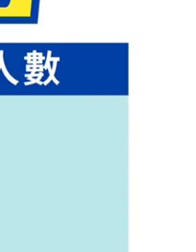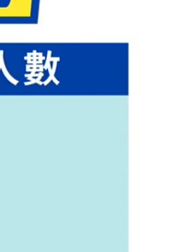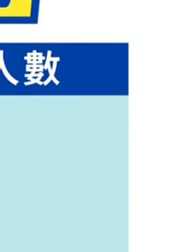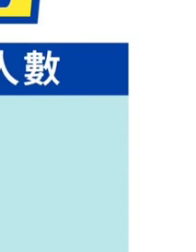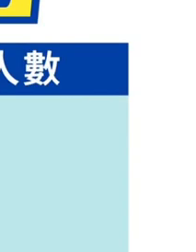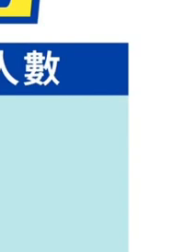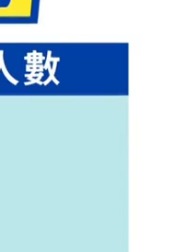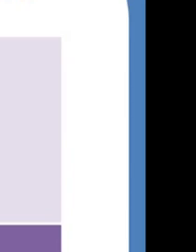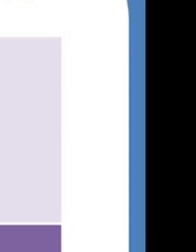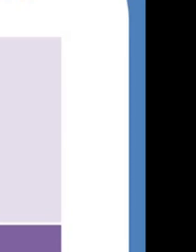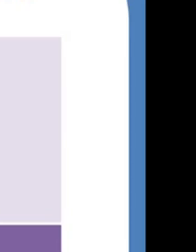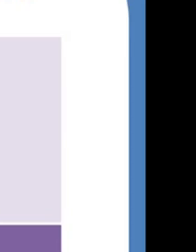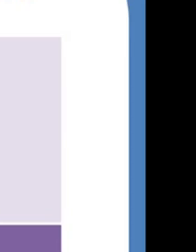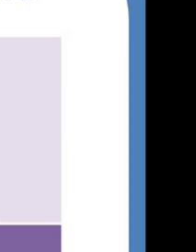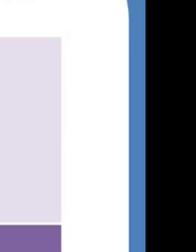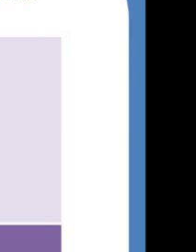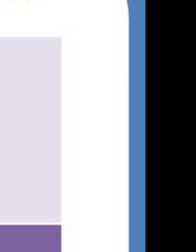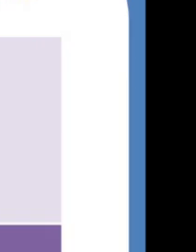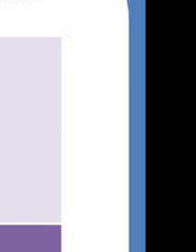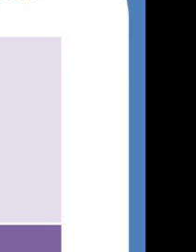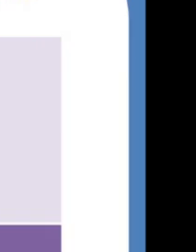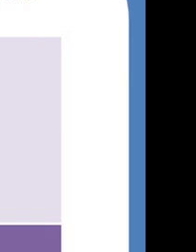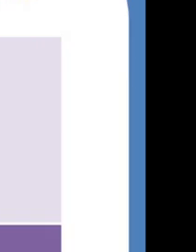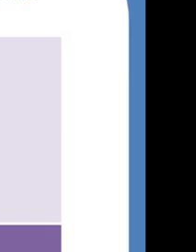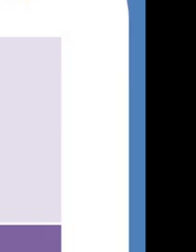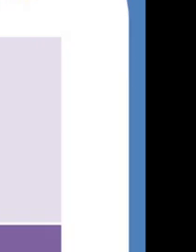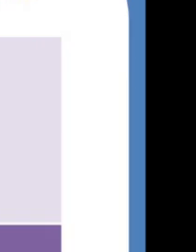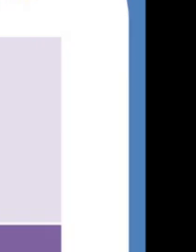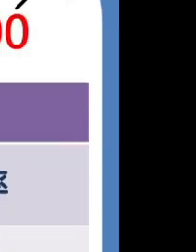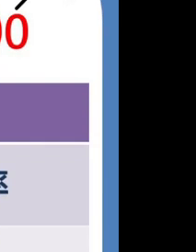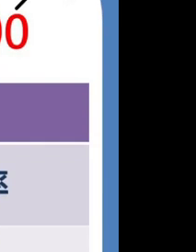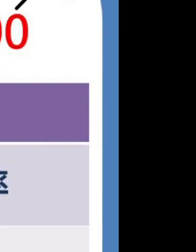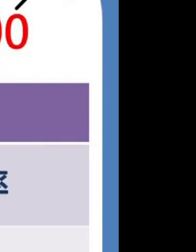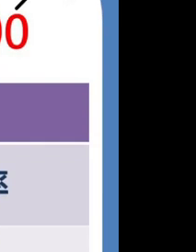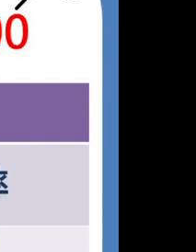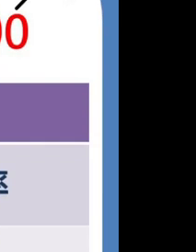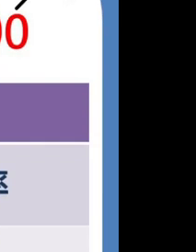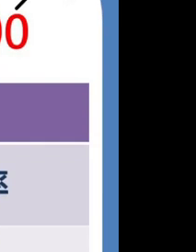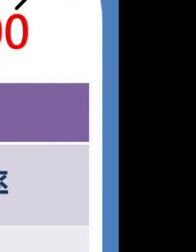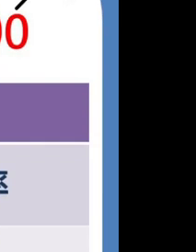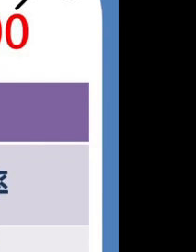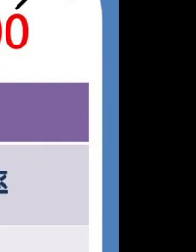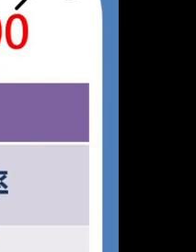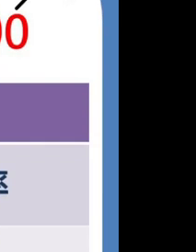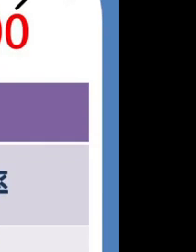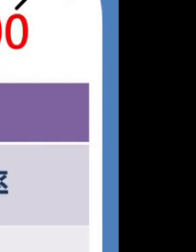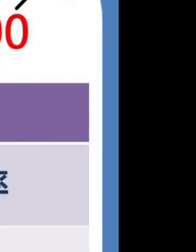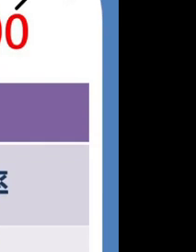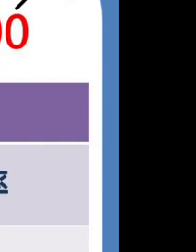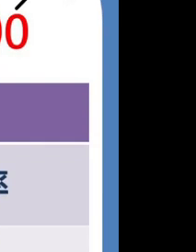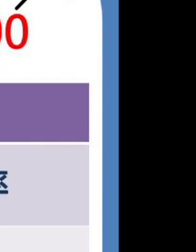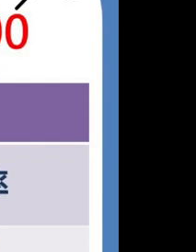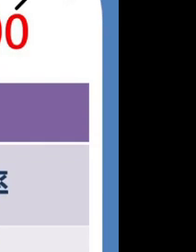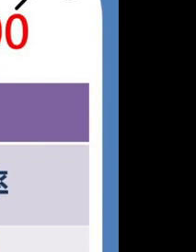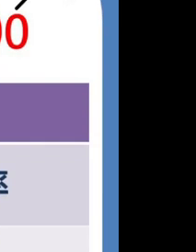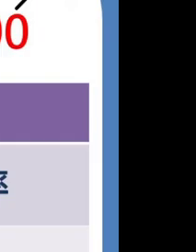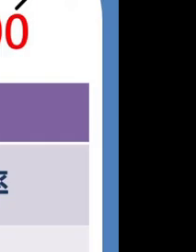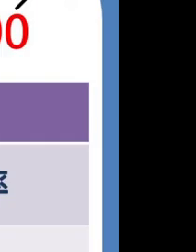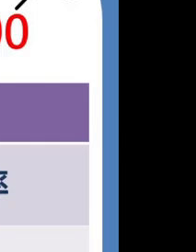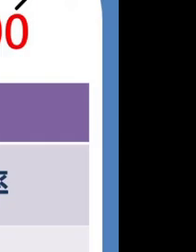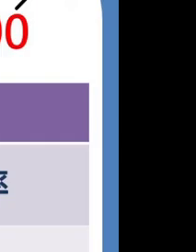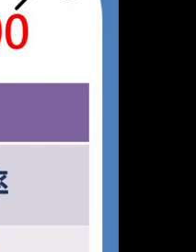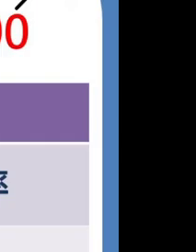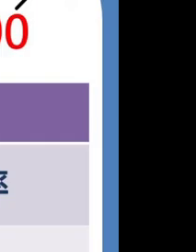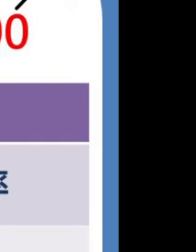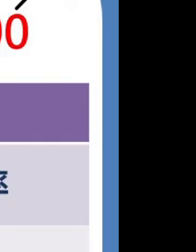种的施打率及覆盖率，并对于外界质疑花莲县疫苗剩余量过高的情况进行说明。 所以